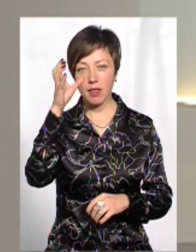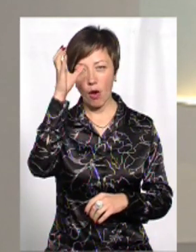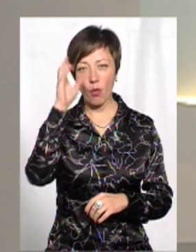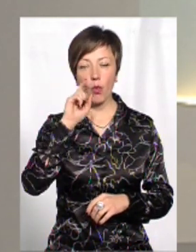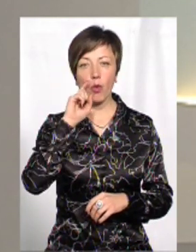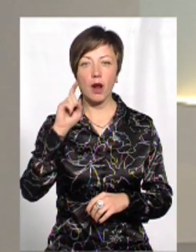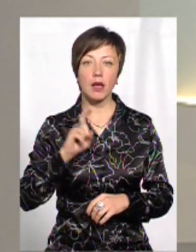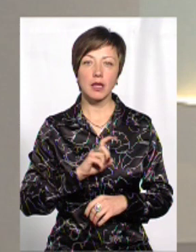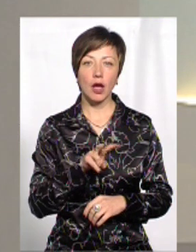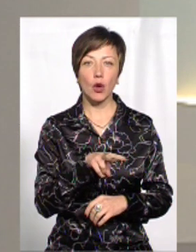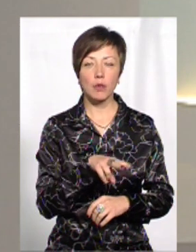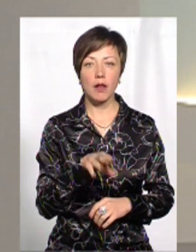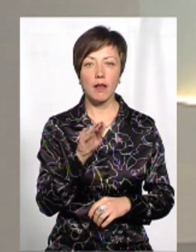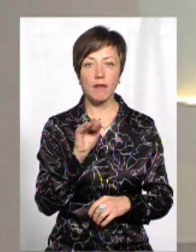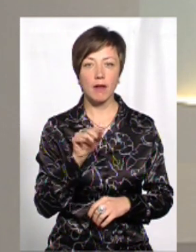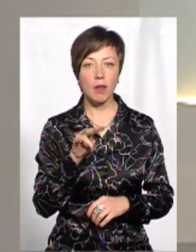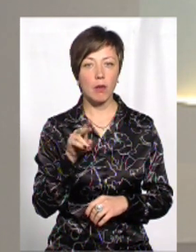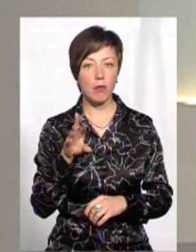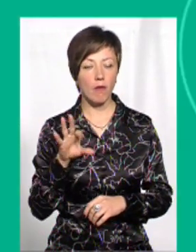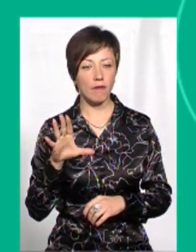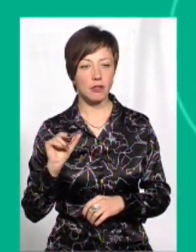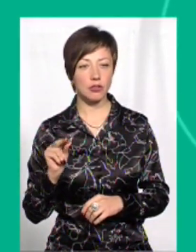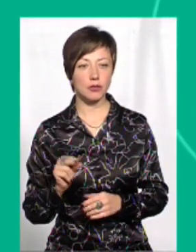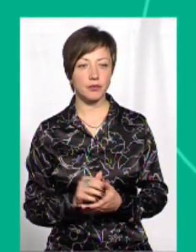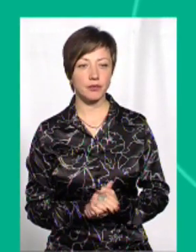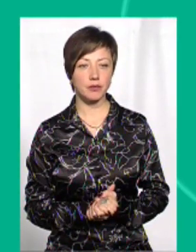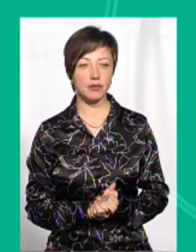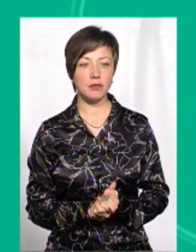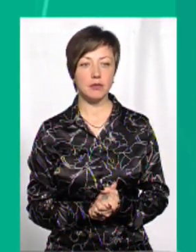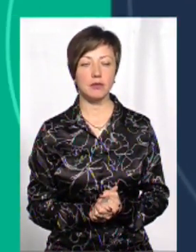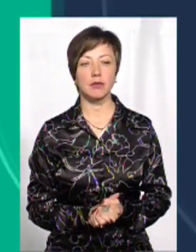наук України Людмила Филипович.